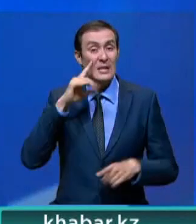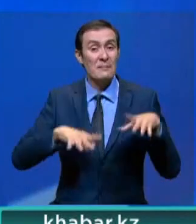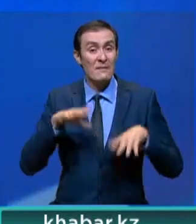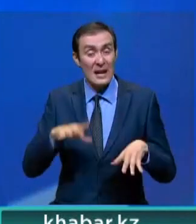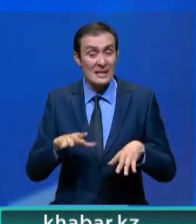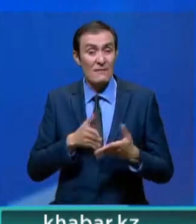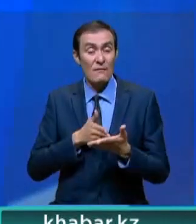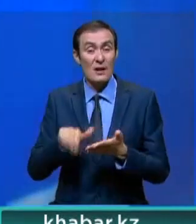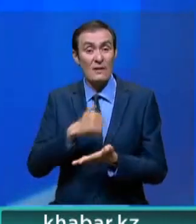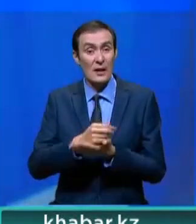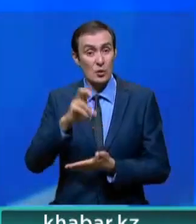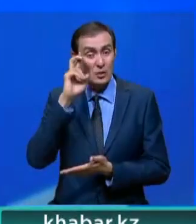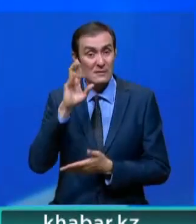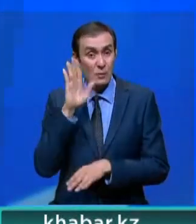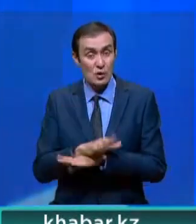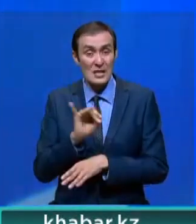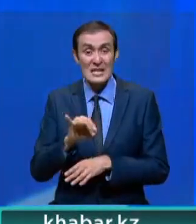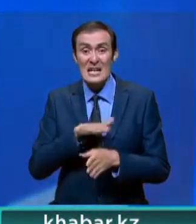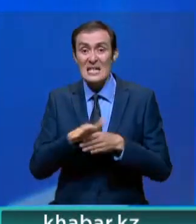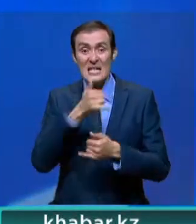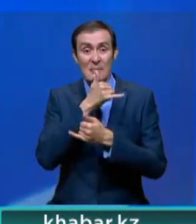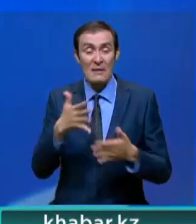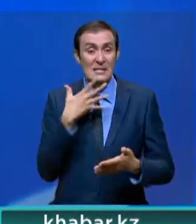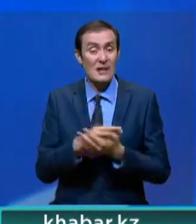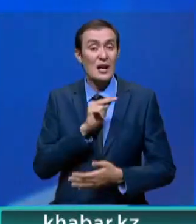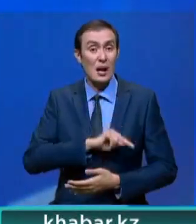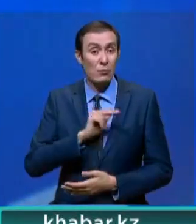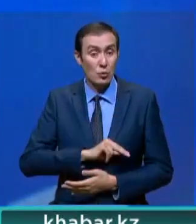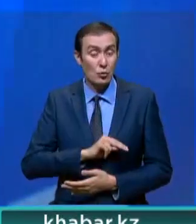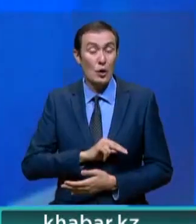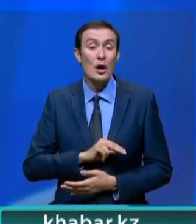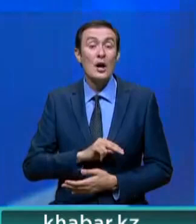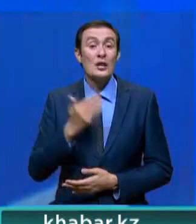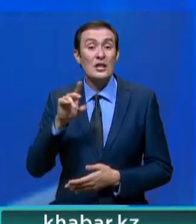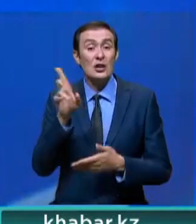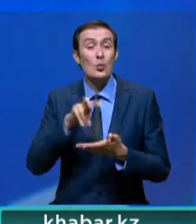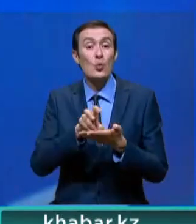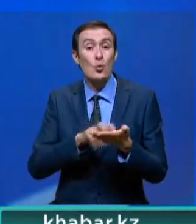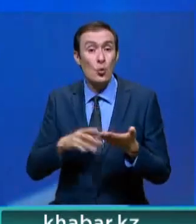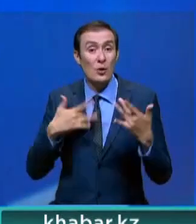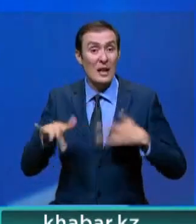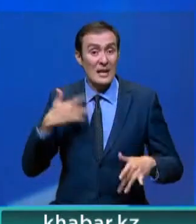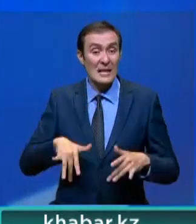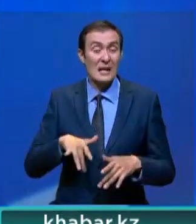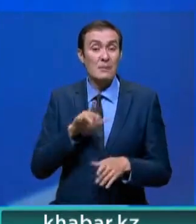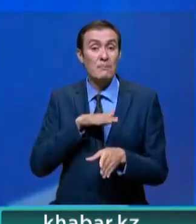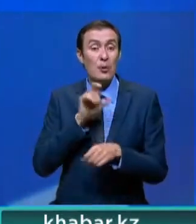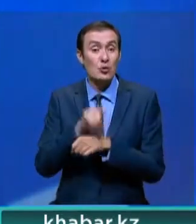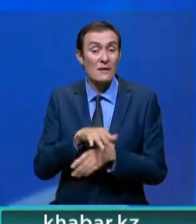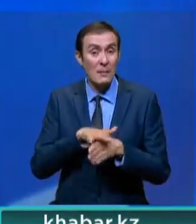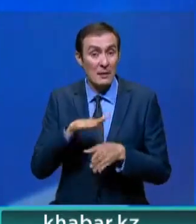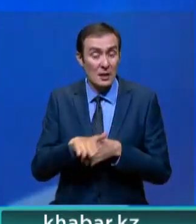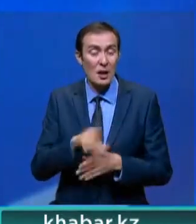сомневается в курсе главы государства и не справляется со своей работой, более того, уклоняется от выполнения поручений